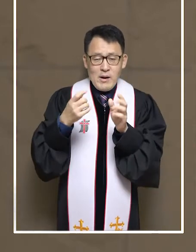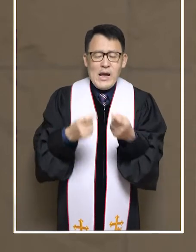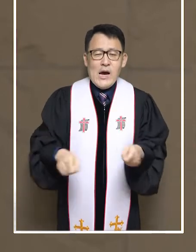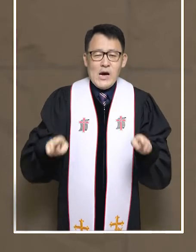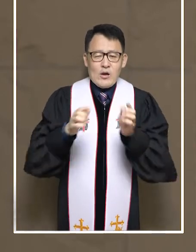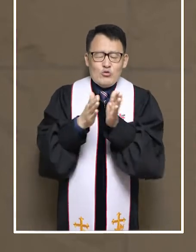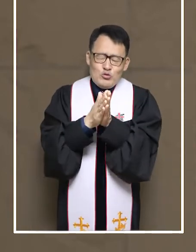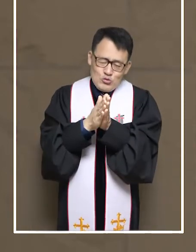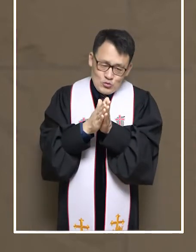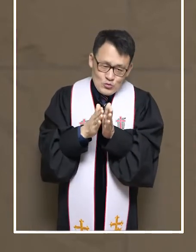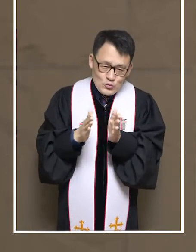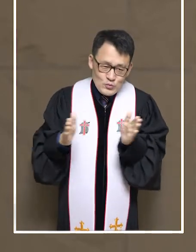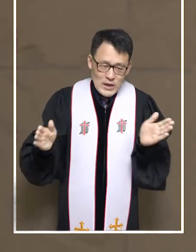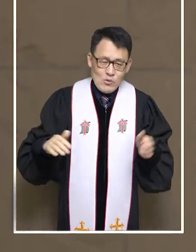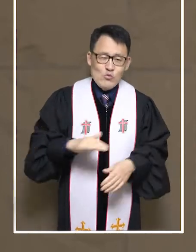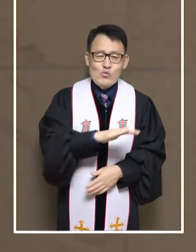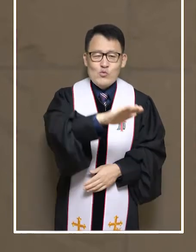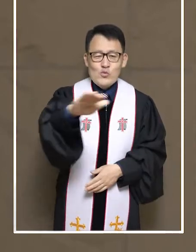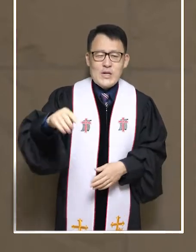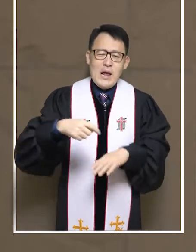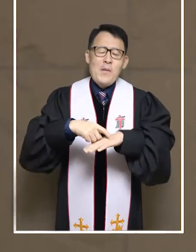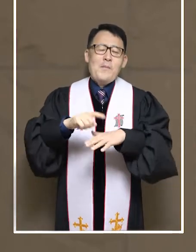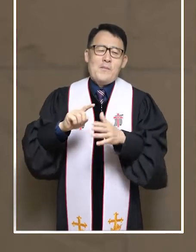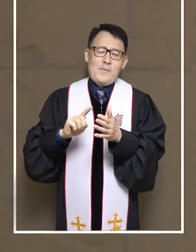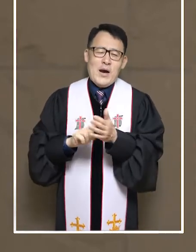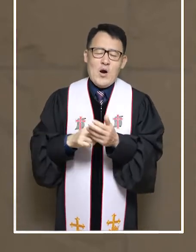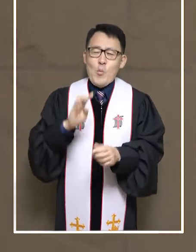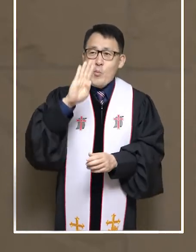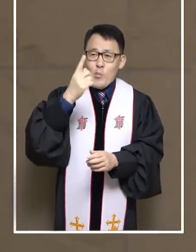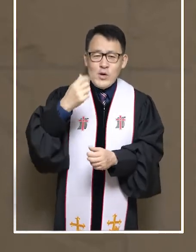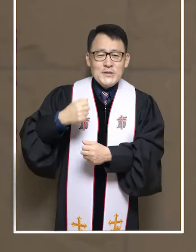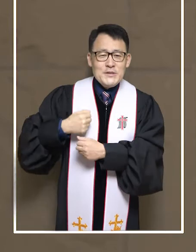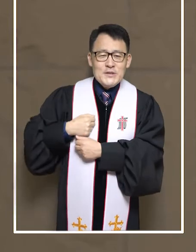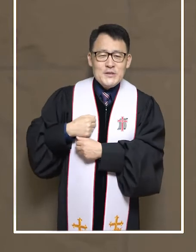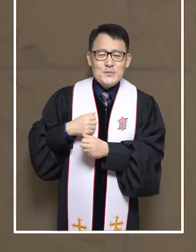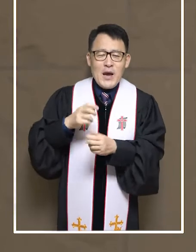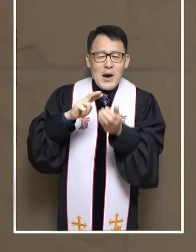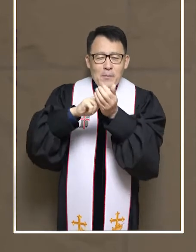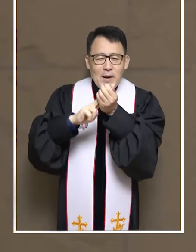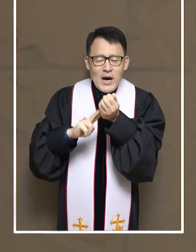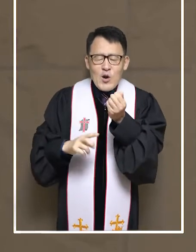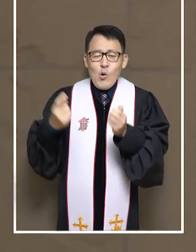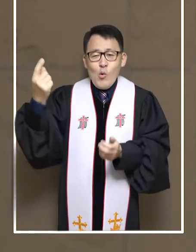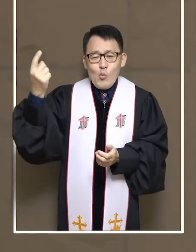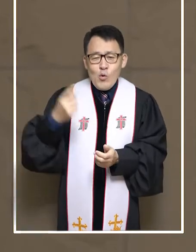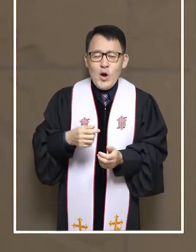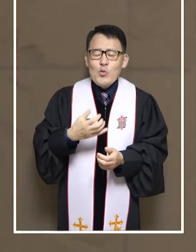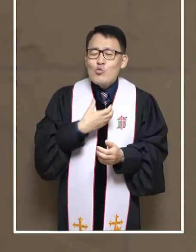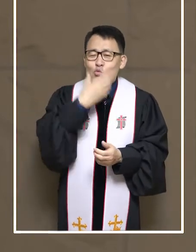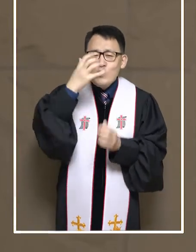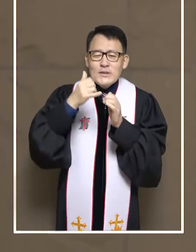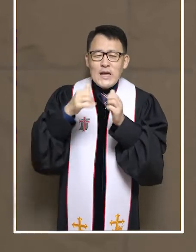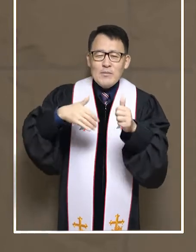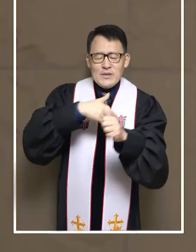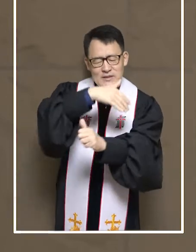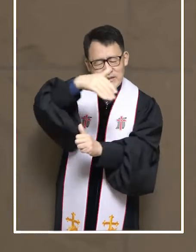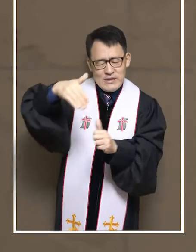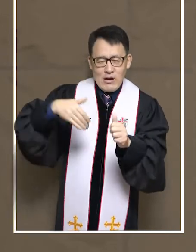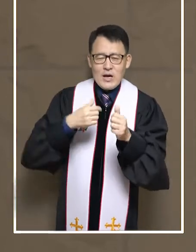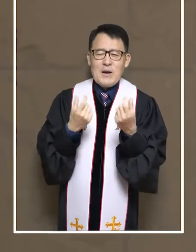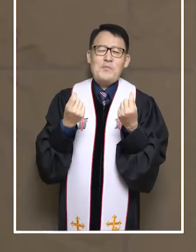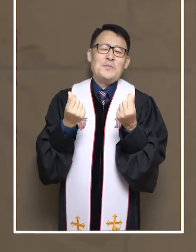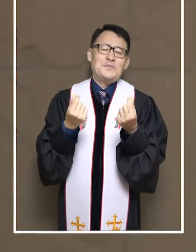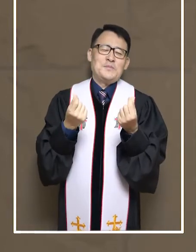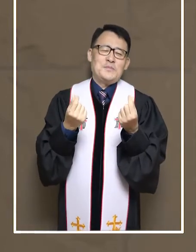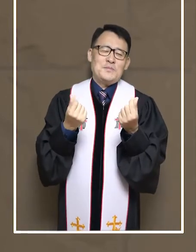2021년을 코로나19와 함께 출발한 우리들, 지금 심정이 보디발의 집에 팔려온